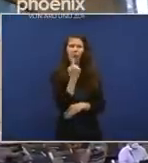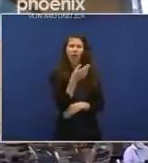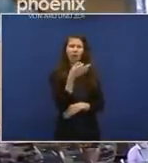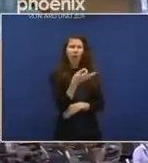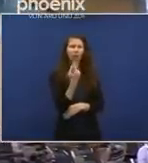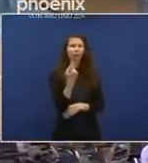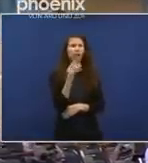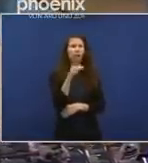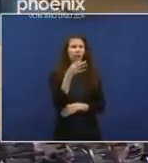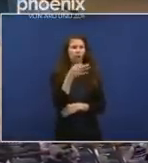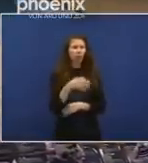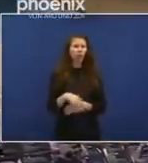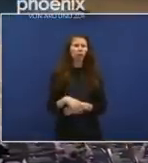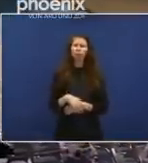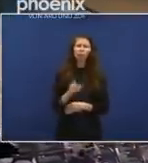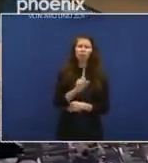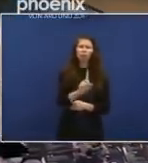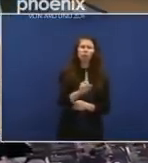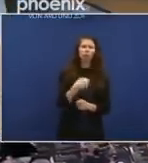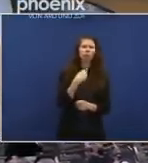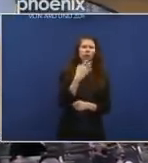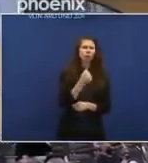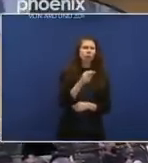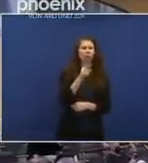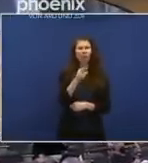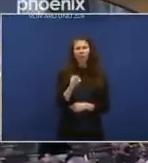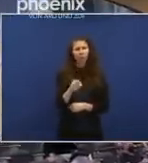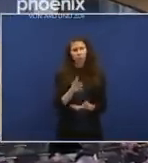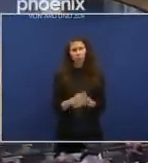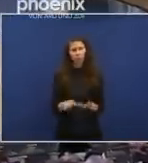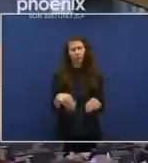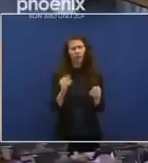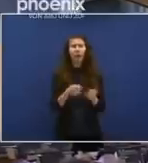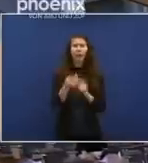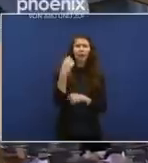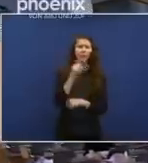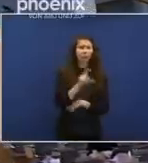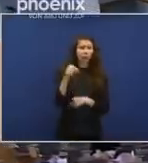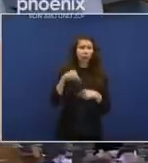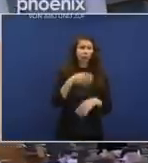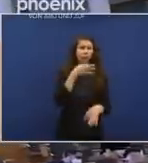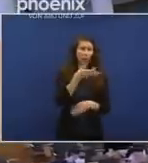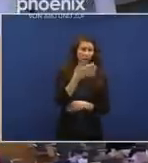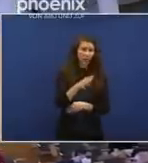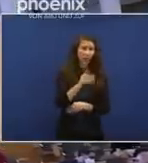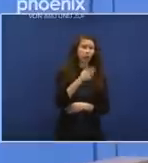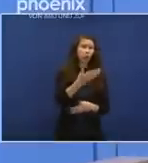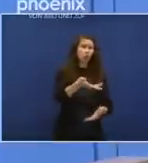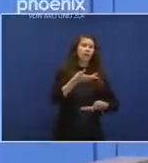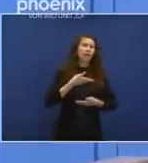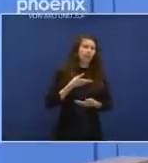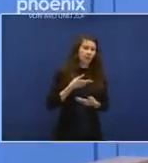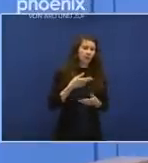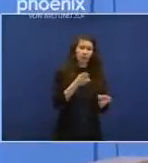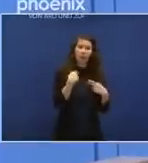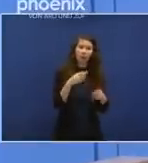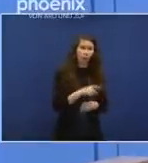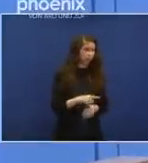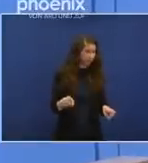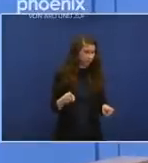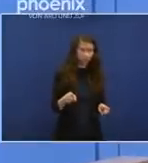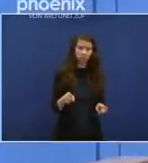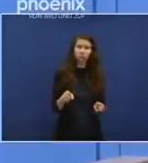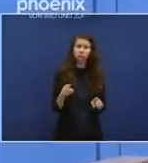Eine Frage, eine Nachfrage. Ich möchte darauf hinweisen, dass eine Frage, die letzte Woche hier gestellt wurde und die nachgereicht werden sollte, noch nicht beantwortet wurde, nämlich